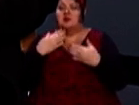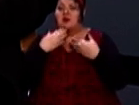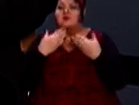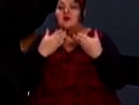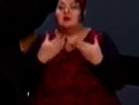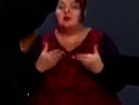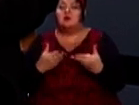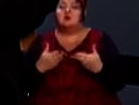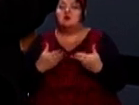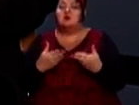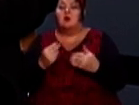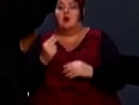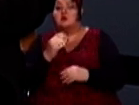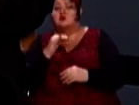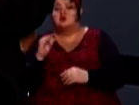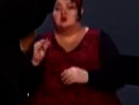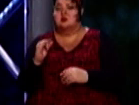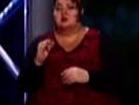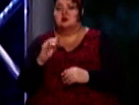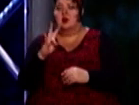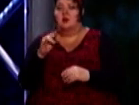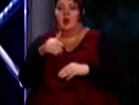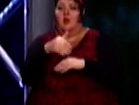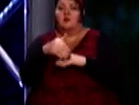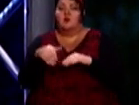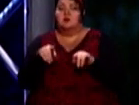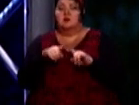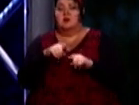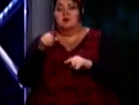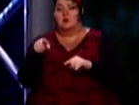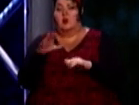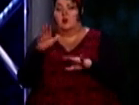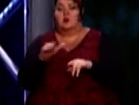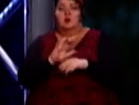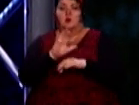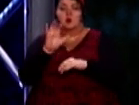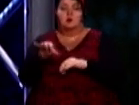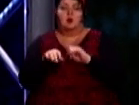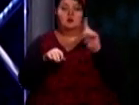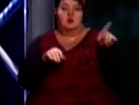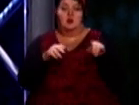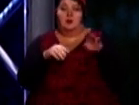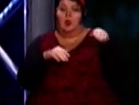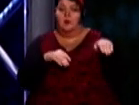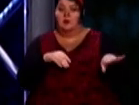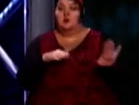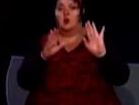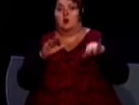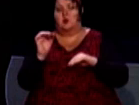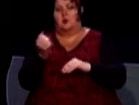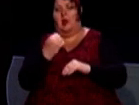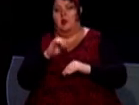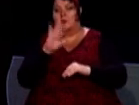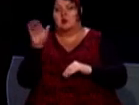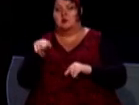звертатися чи на вулицю таку-то, потім їх посилають на Подол, потім їх на Алмазний і тому